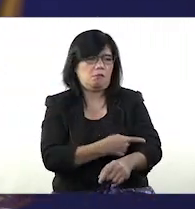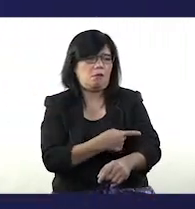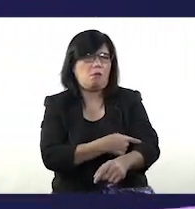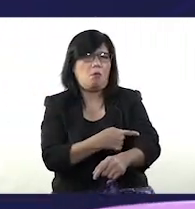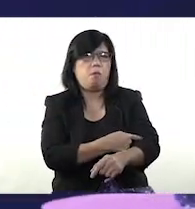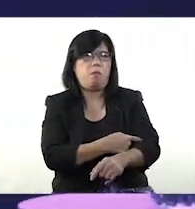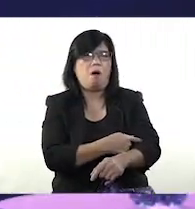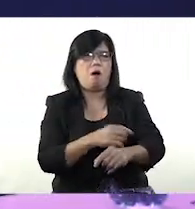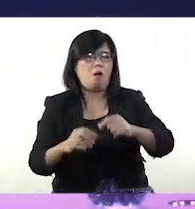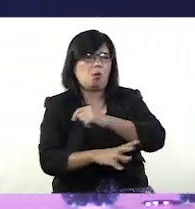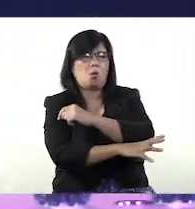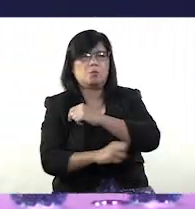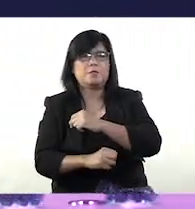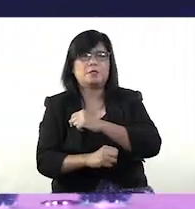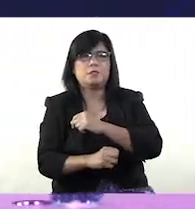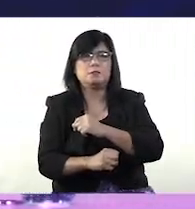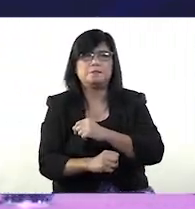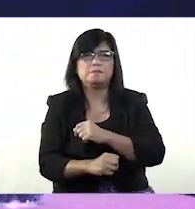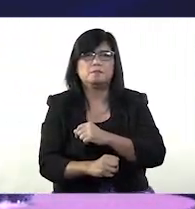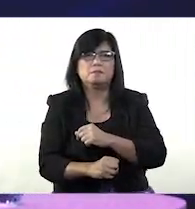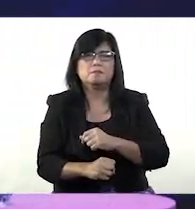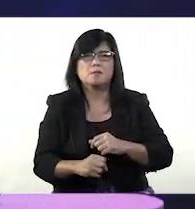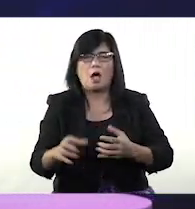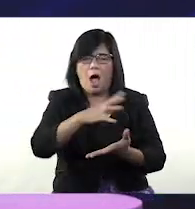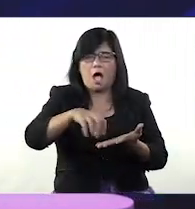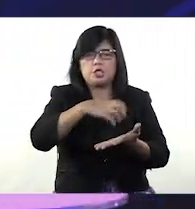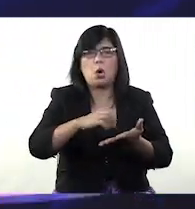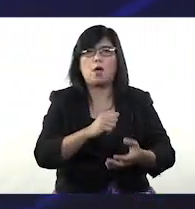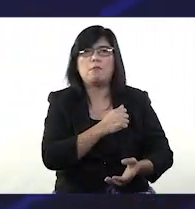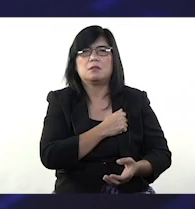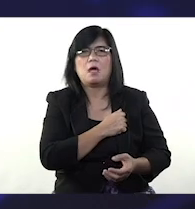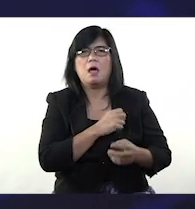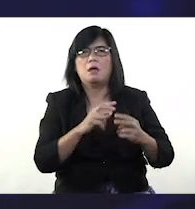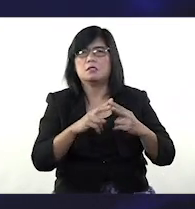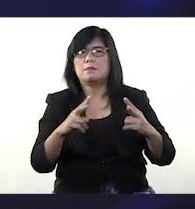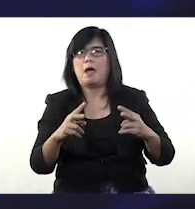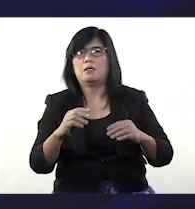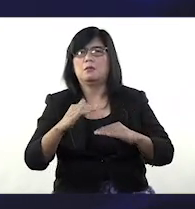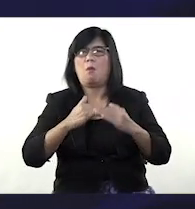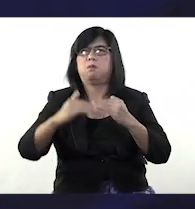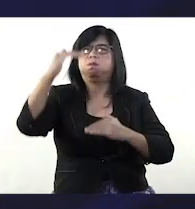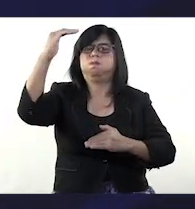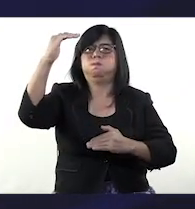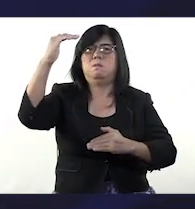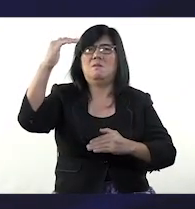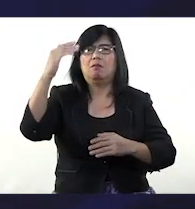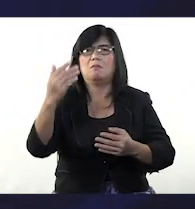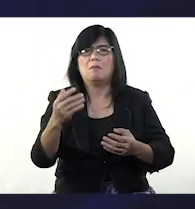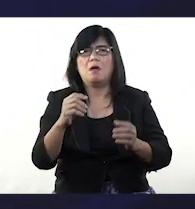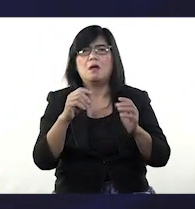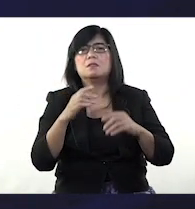tingkat korupsi MP3 kekacauan di sebuah bangsa makin tinggi saya mengetuk hati setiap sekarang